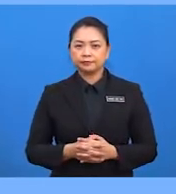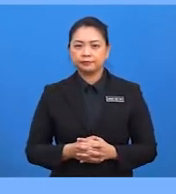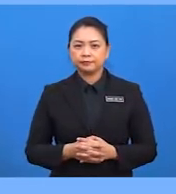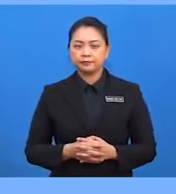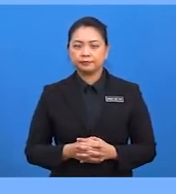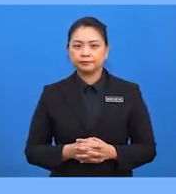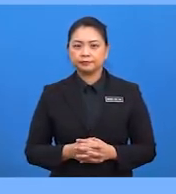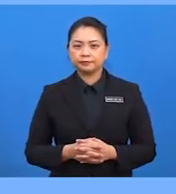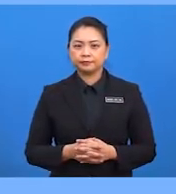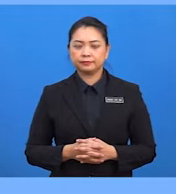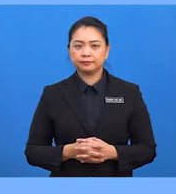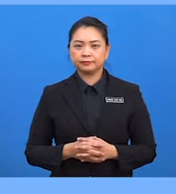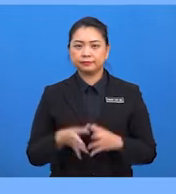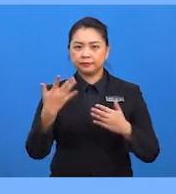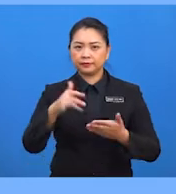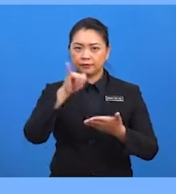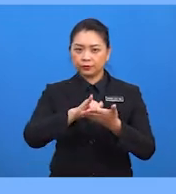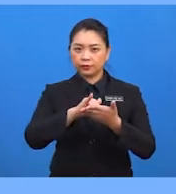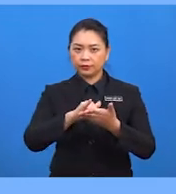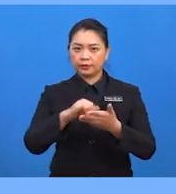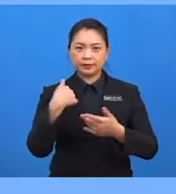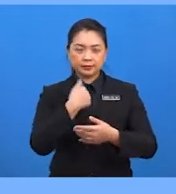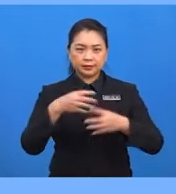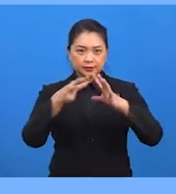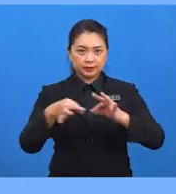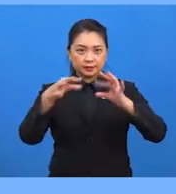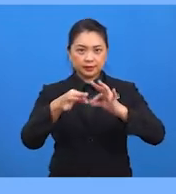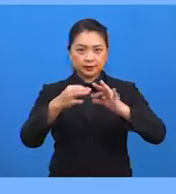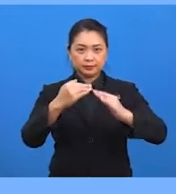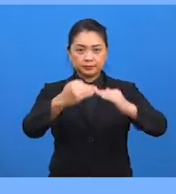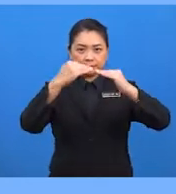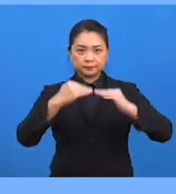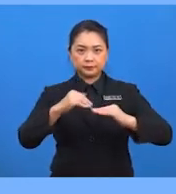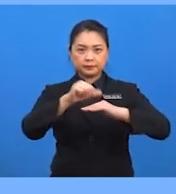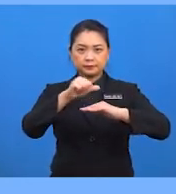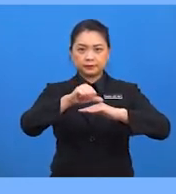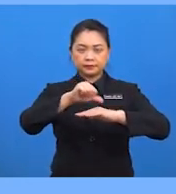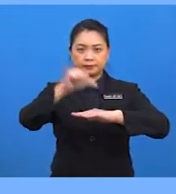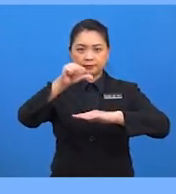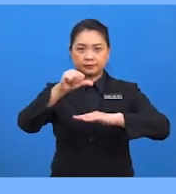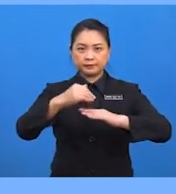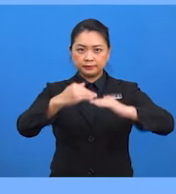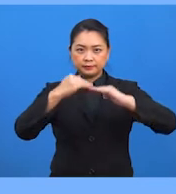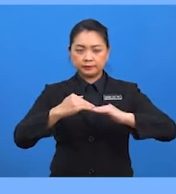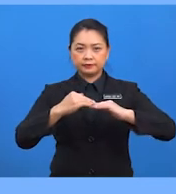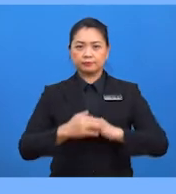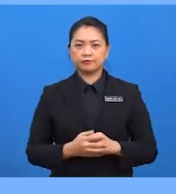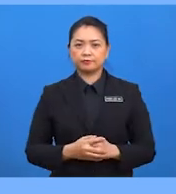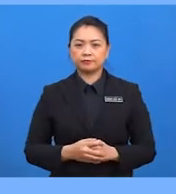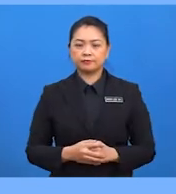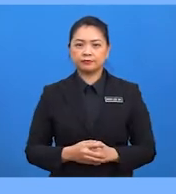Selepas asid hidroklorik, kita ceritakan pula tentang asid etanoik.